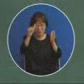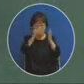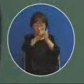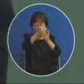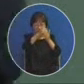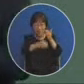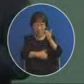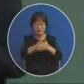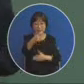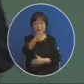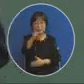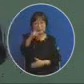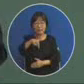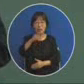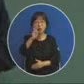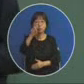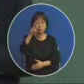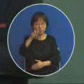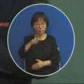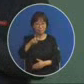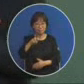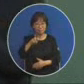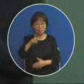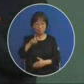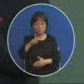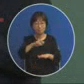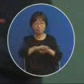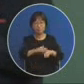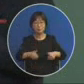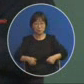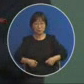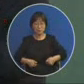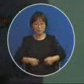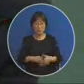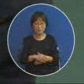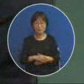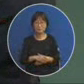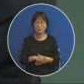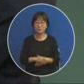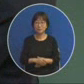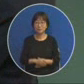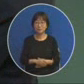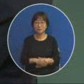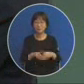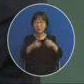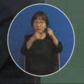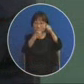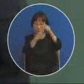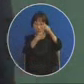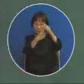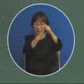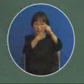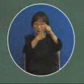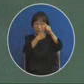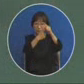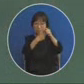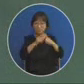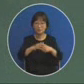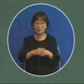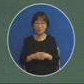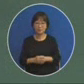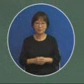these life masterpieces. 첫째입니다. First, 하나님께서 이 언약을 붙잡는 순간